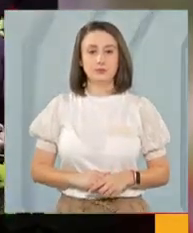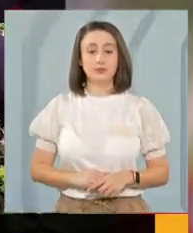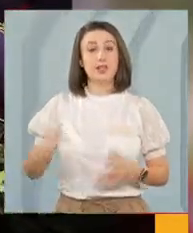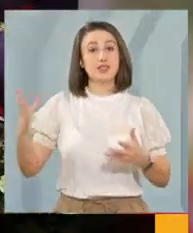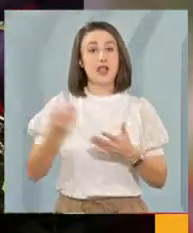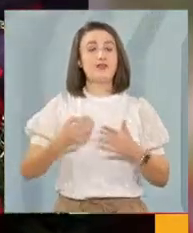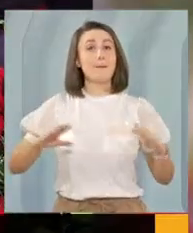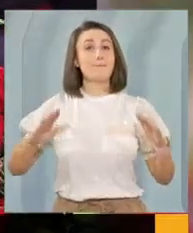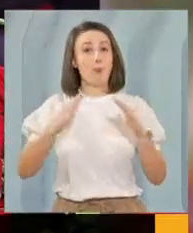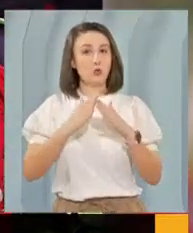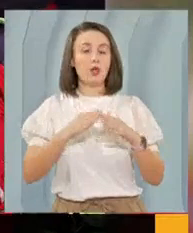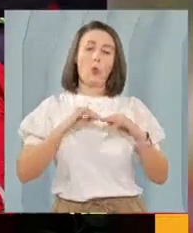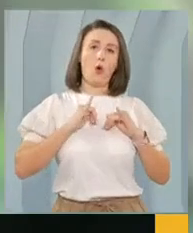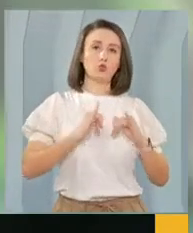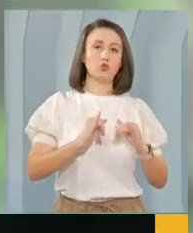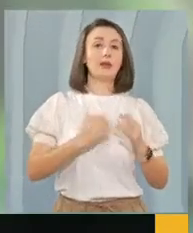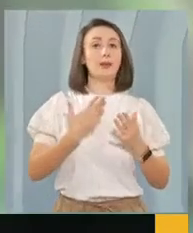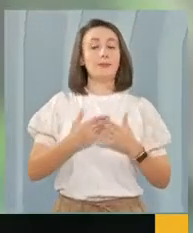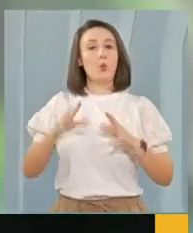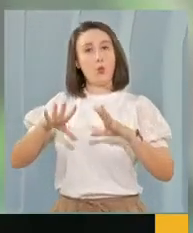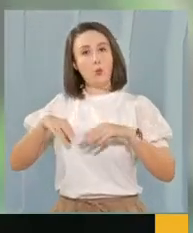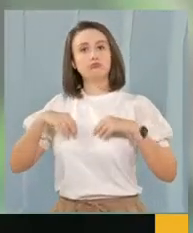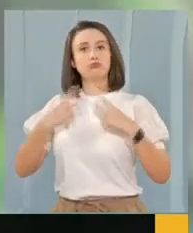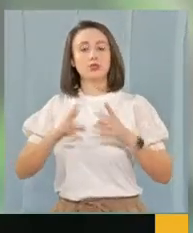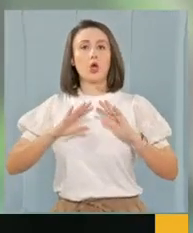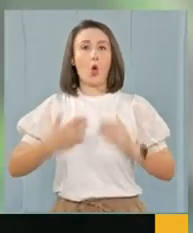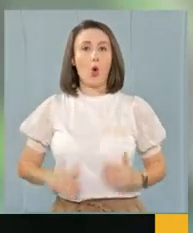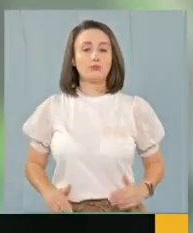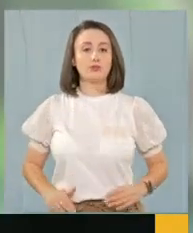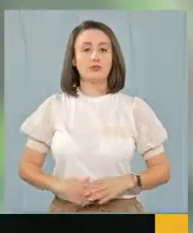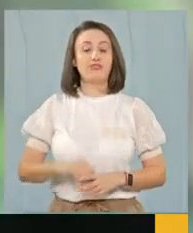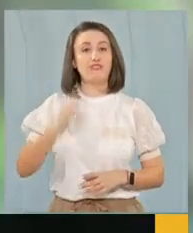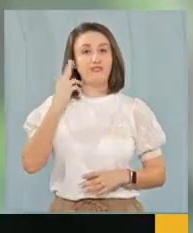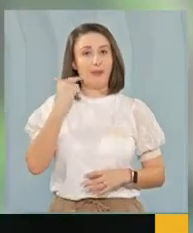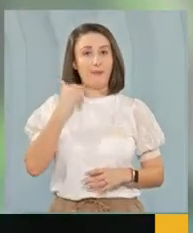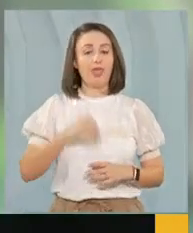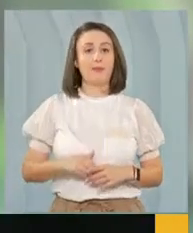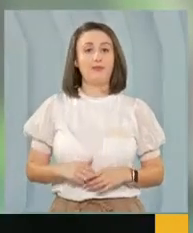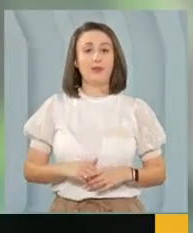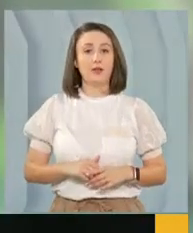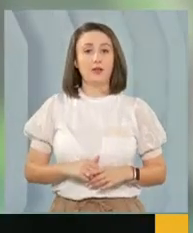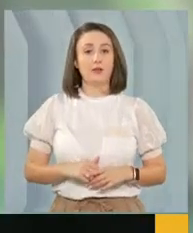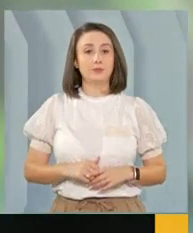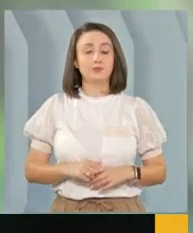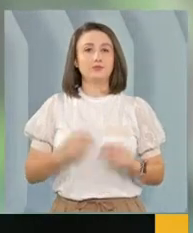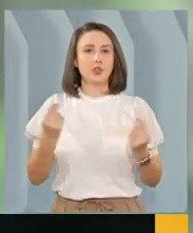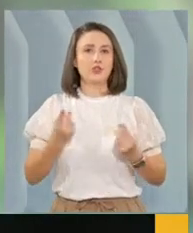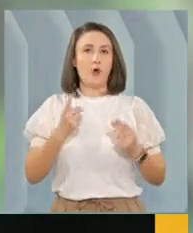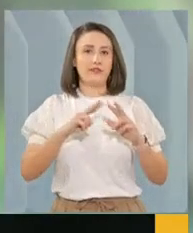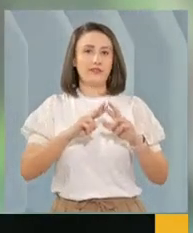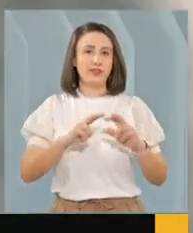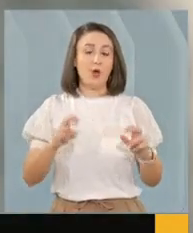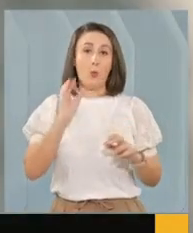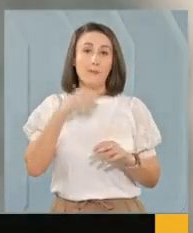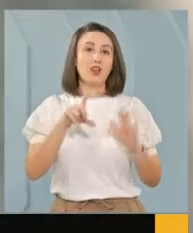salvamontiștii au dat și ei o mână de ajutor pentru a recupera trupul neînsuflețit al femeii din prăpastie care va fi supus unei necropsii